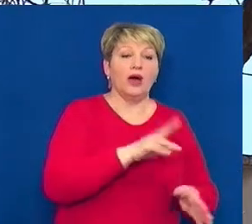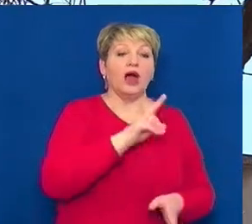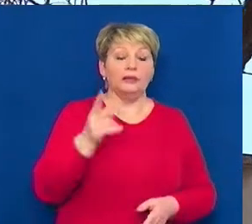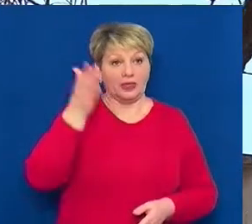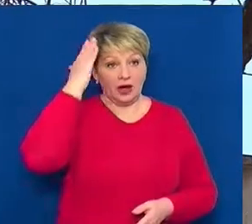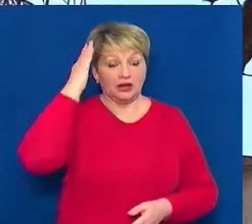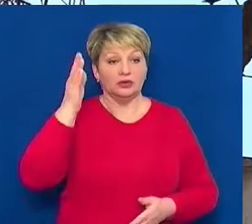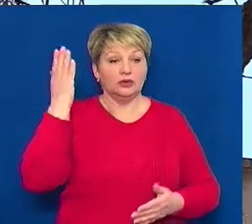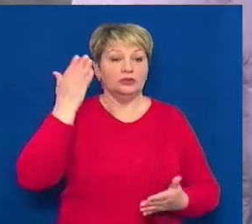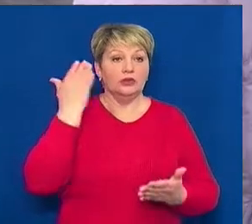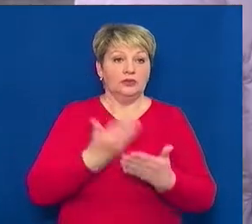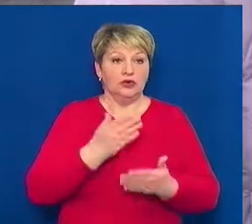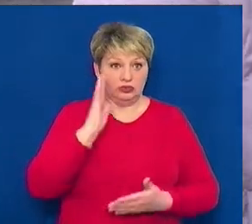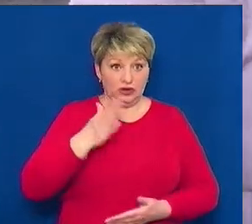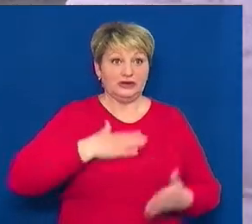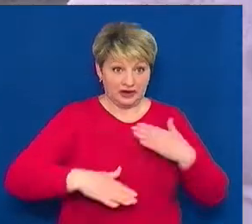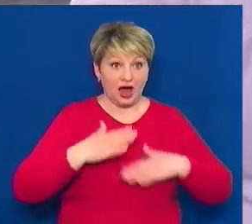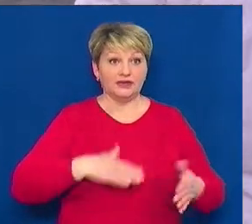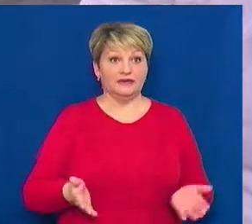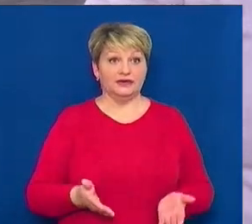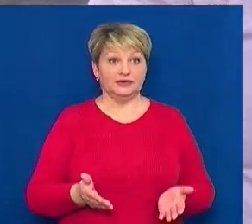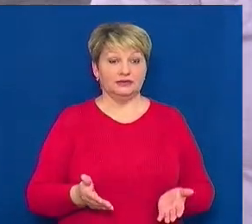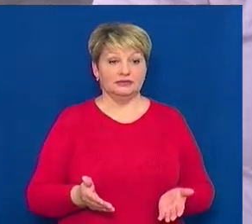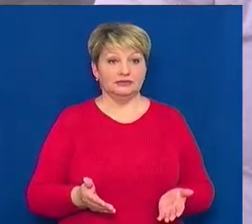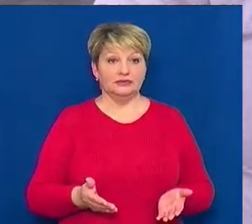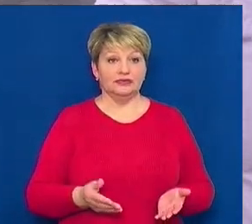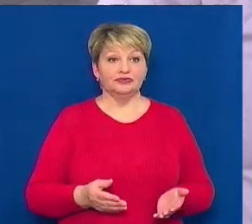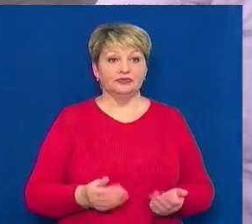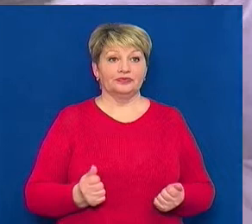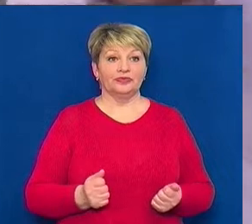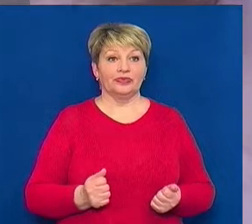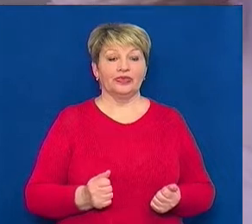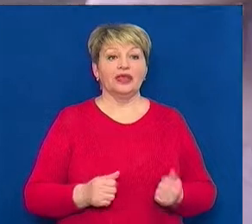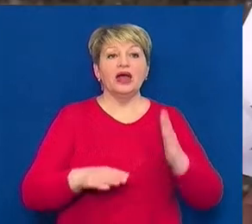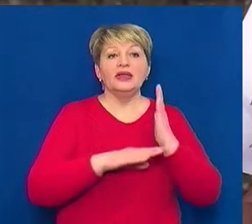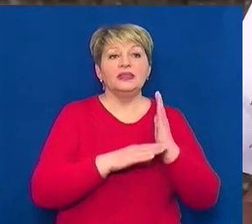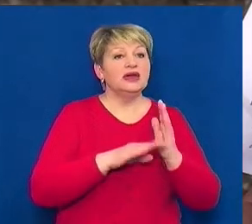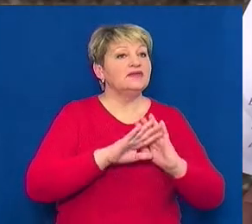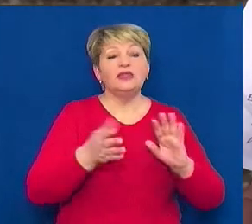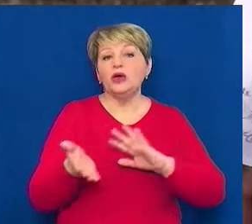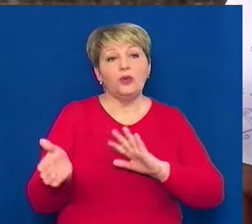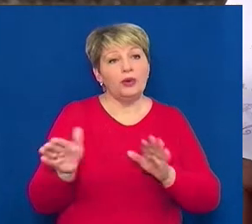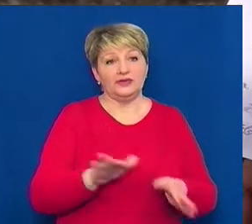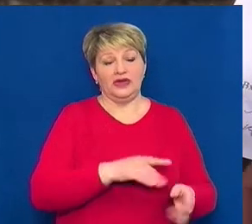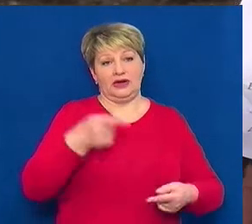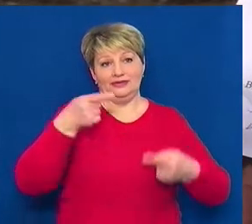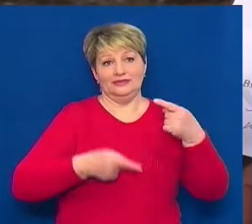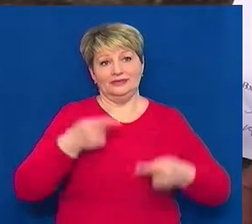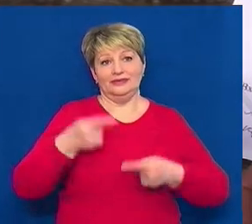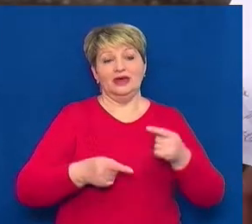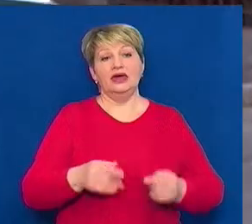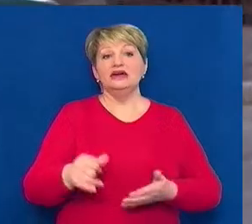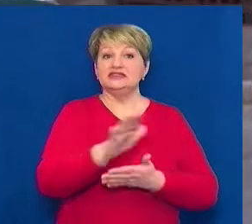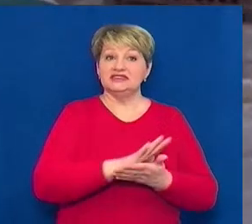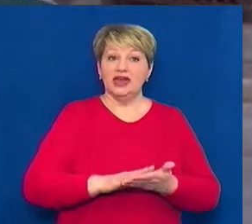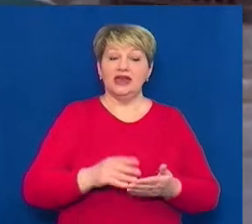Воно вас буде радувати, тільки у когось на голові воно буде радувати. Воно не впаде. Заява з проханням обрізати дерева